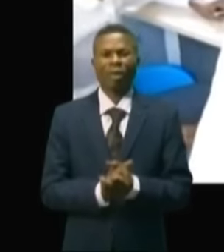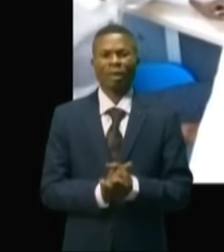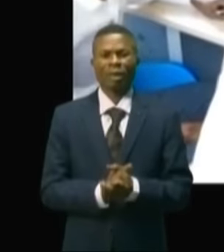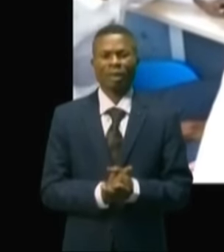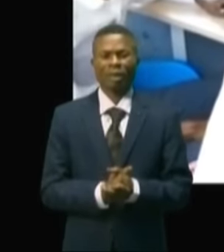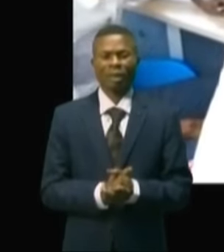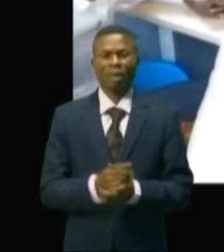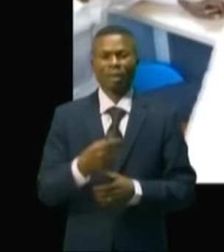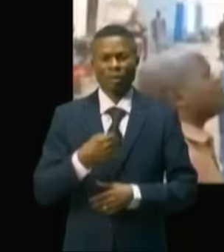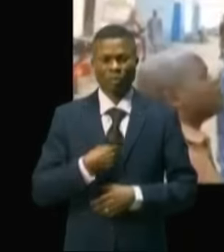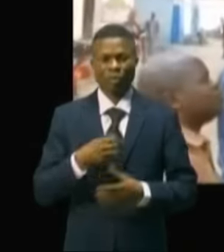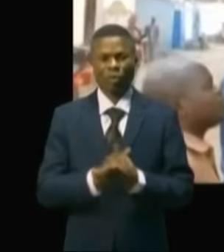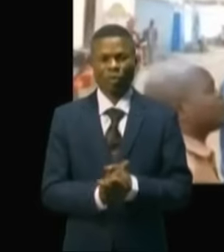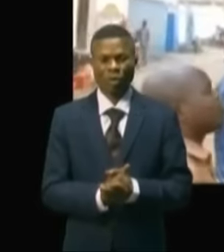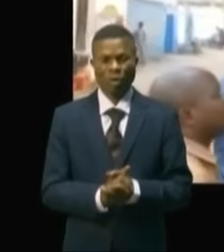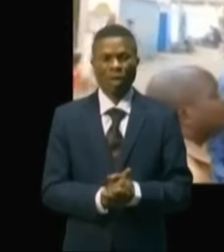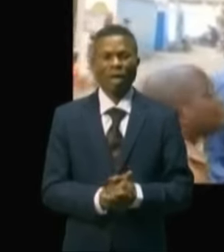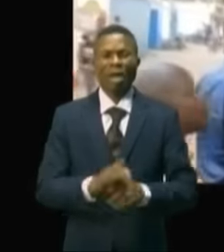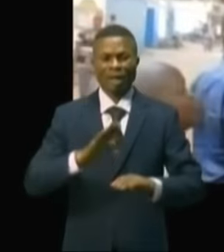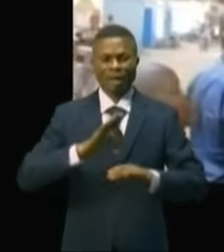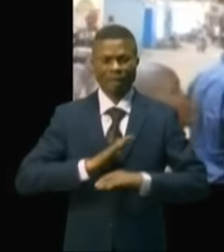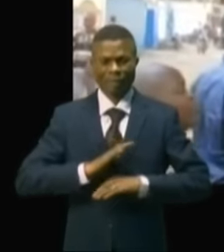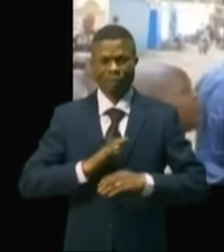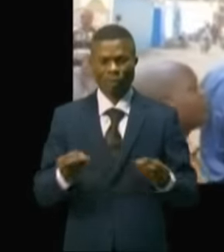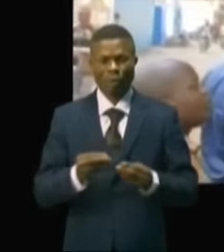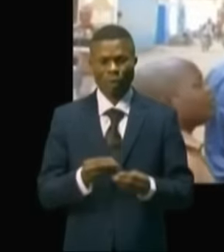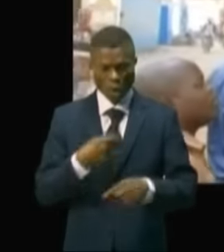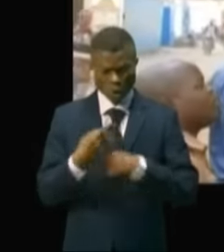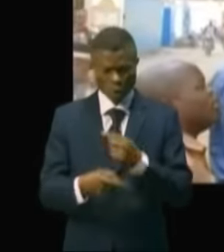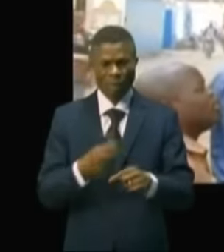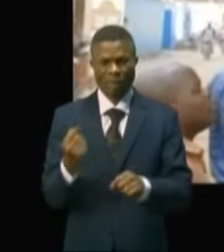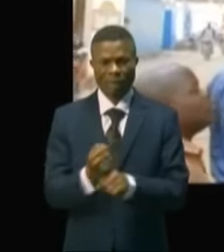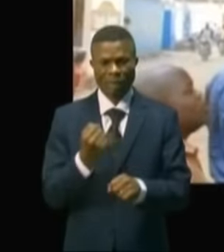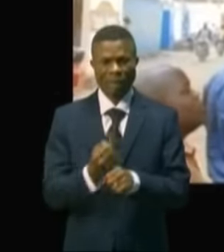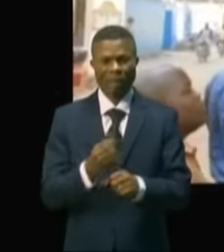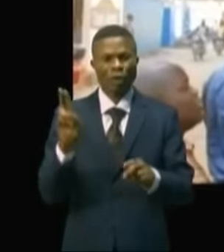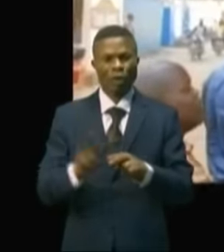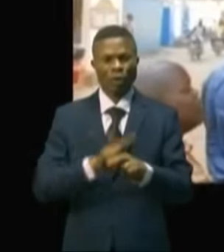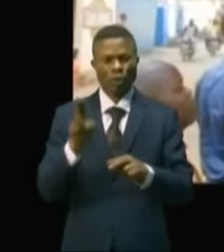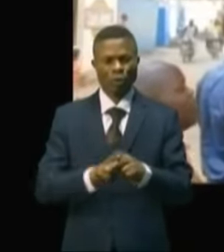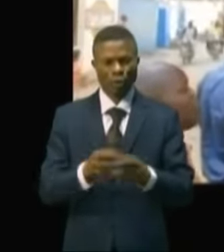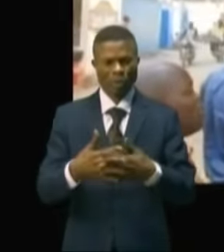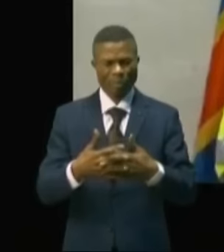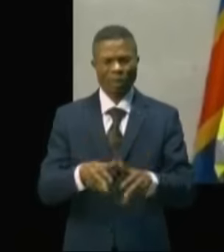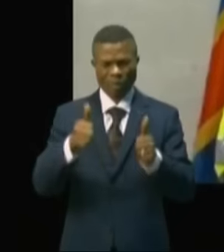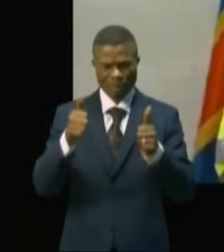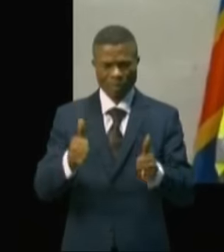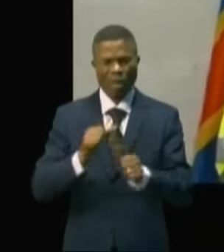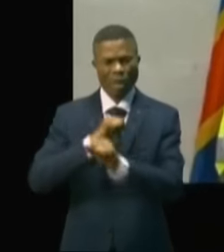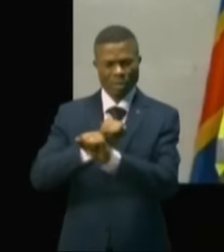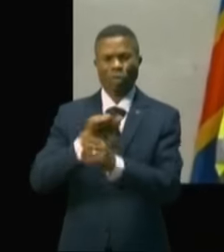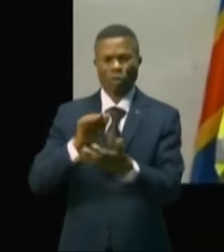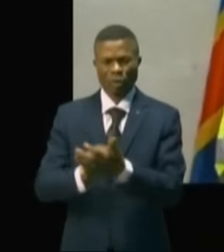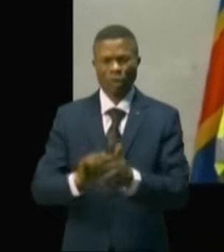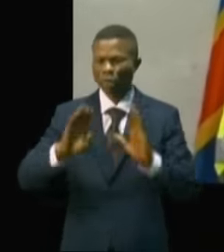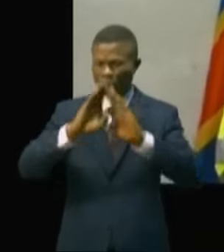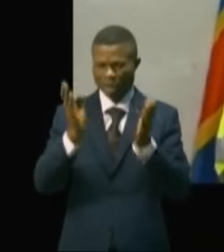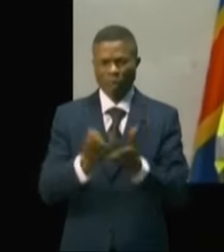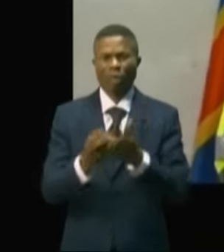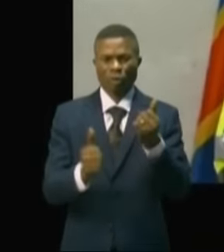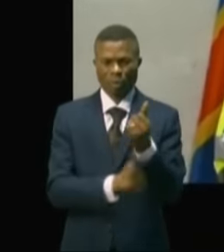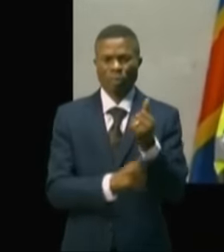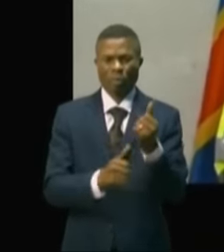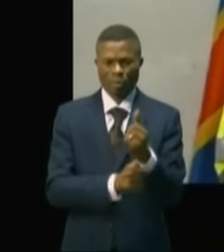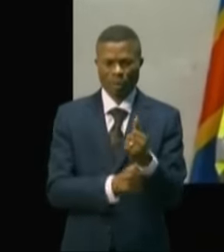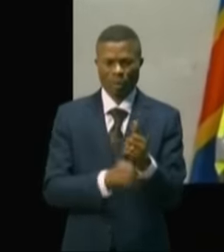déjà prévu la mise à niveau des utilisateurs de ce matériel. Tout le monde doit être mis à